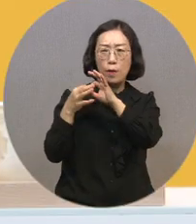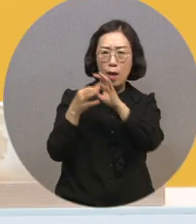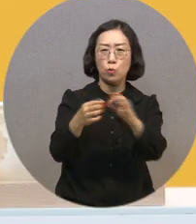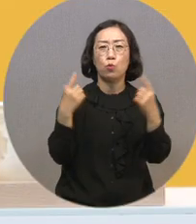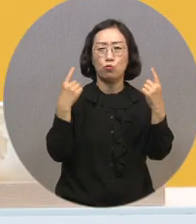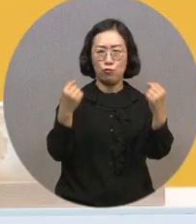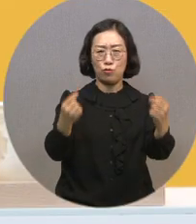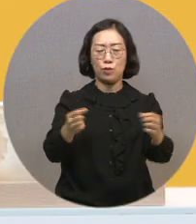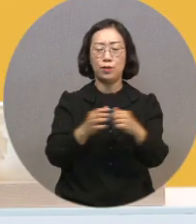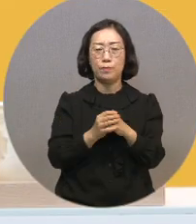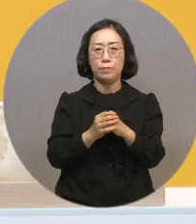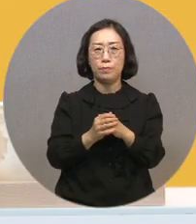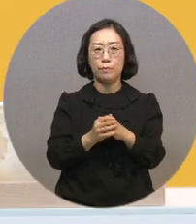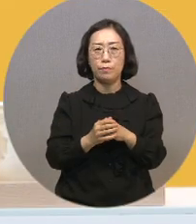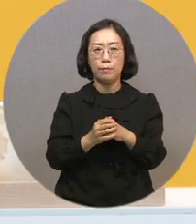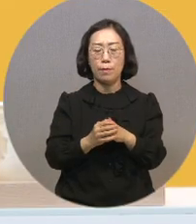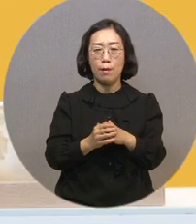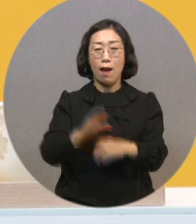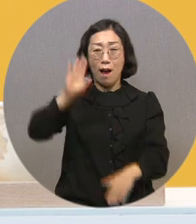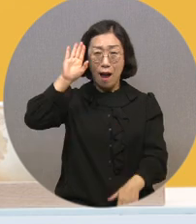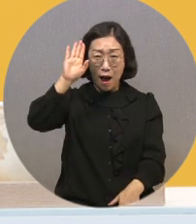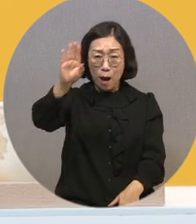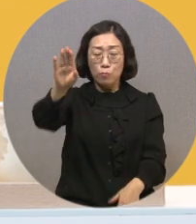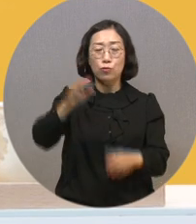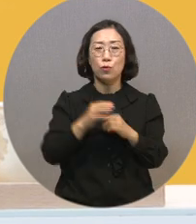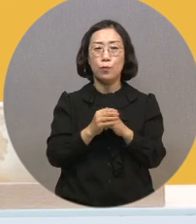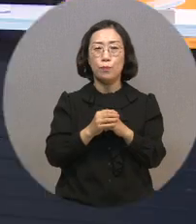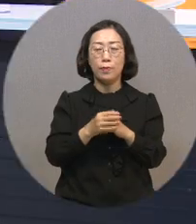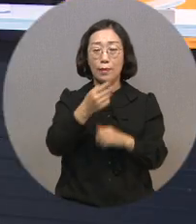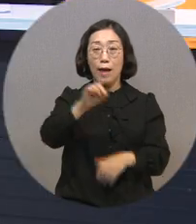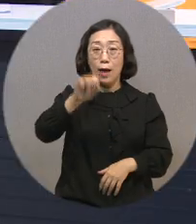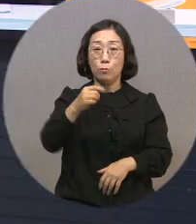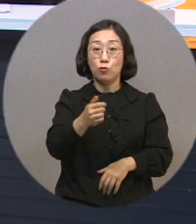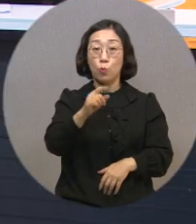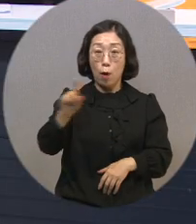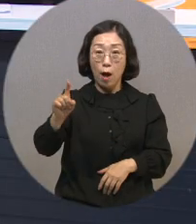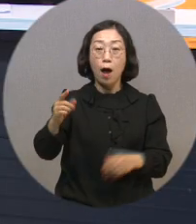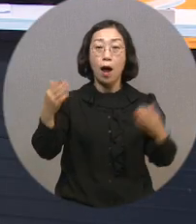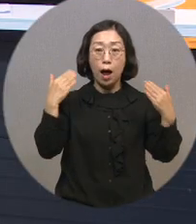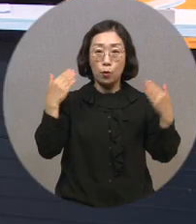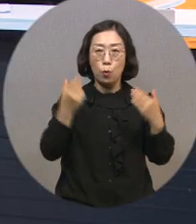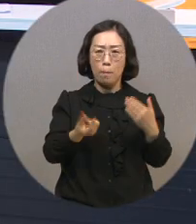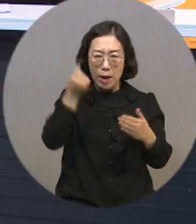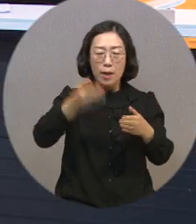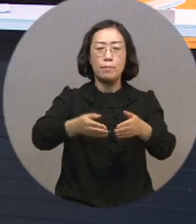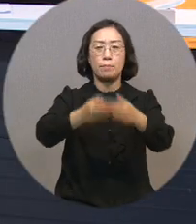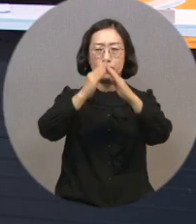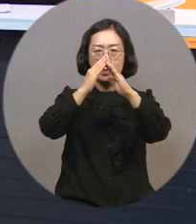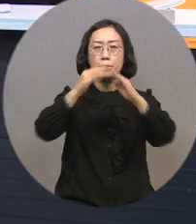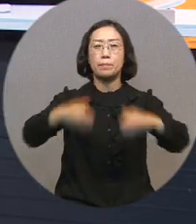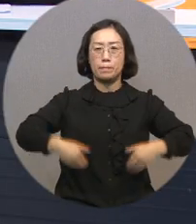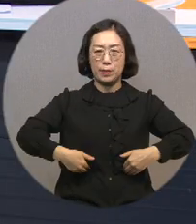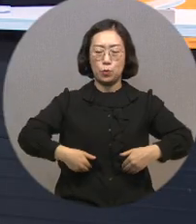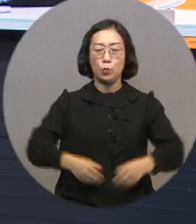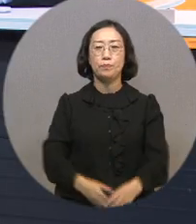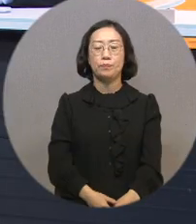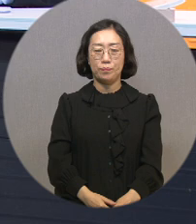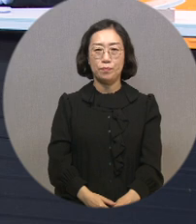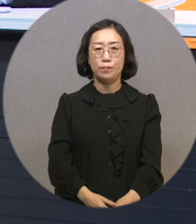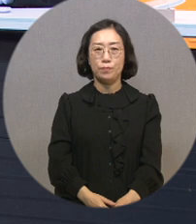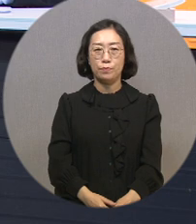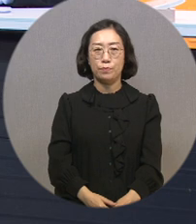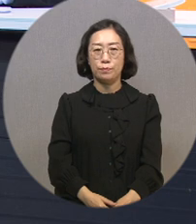좀 더 나아가서는 앞으로 궁극적으로는 이 다문화 학교를 빨리 지어야 되겠다 예. 하는 걸 지금 다시 말씀드립니다.